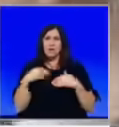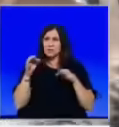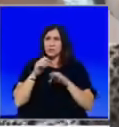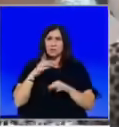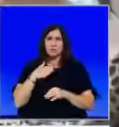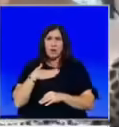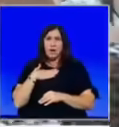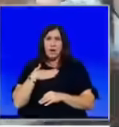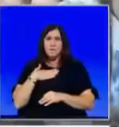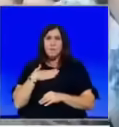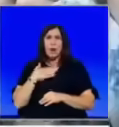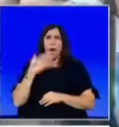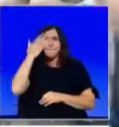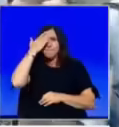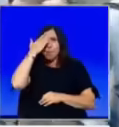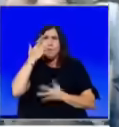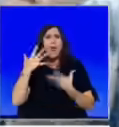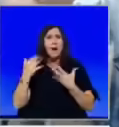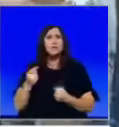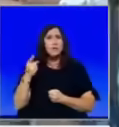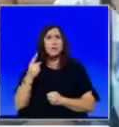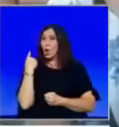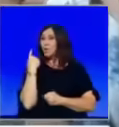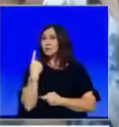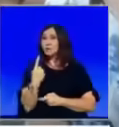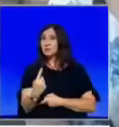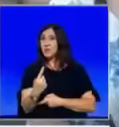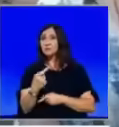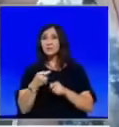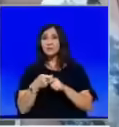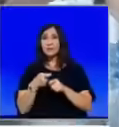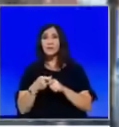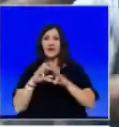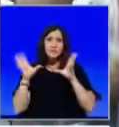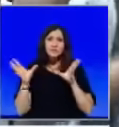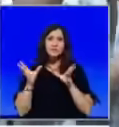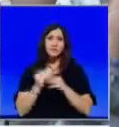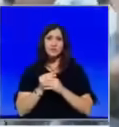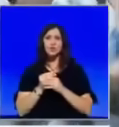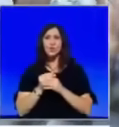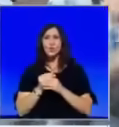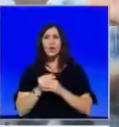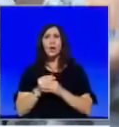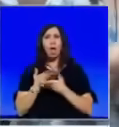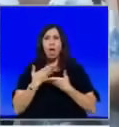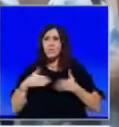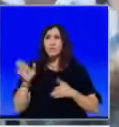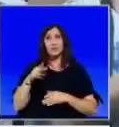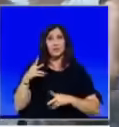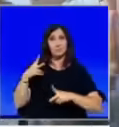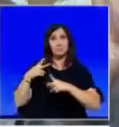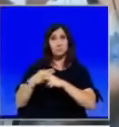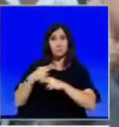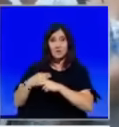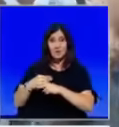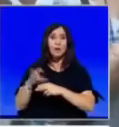не съм имала болни амбиции. Той сам си направи всичко. Ние даже го спирахме,